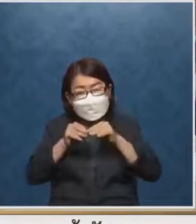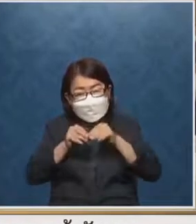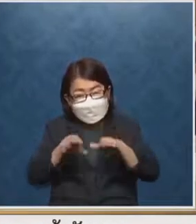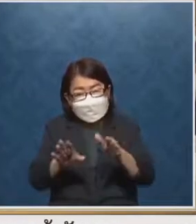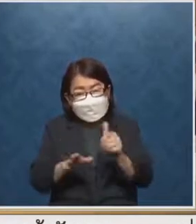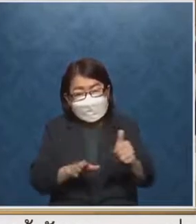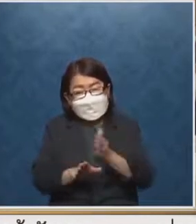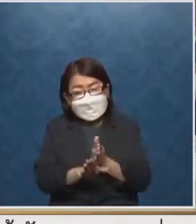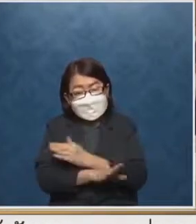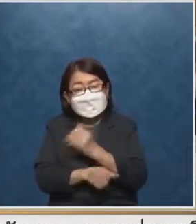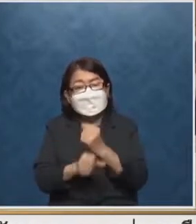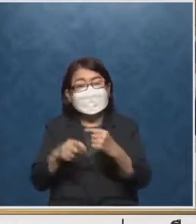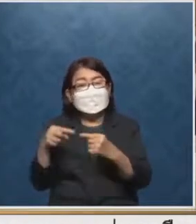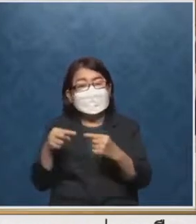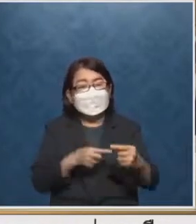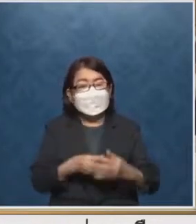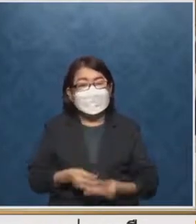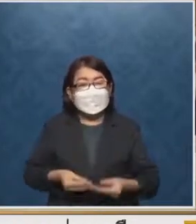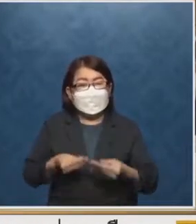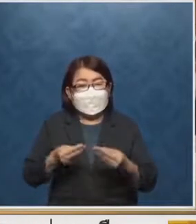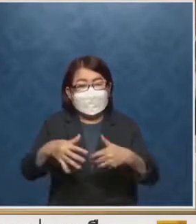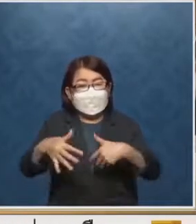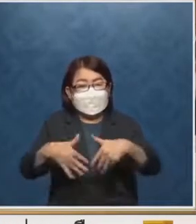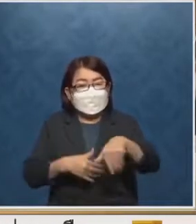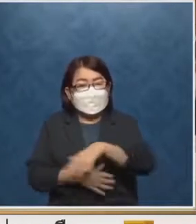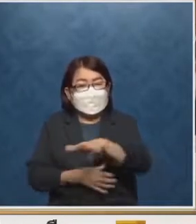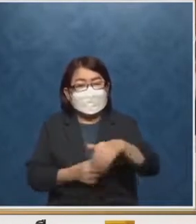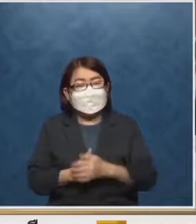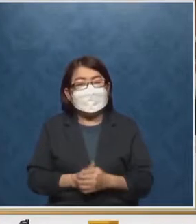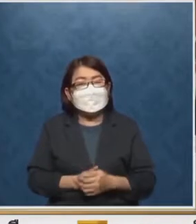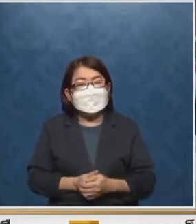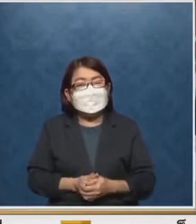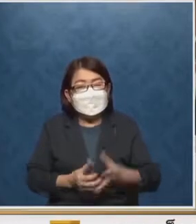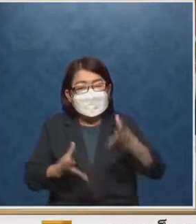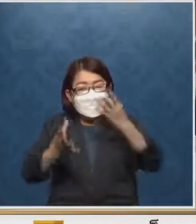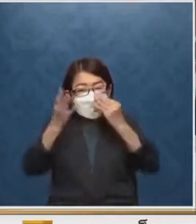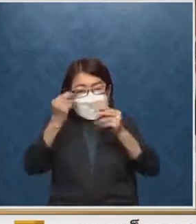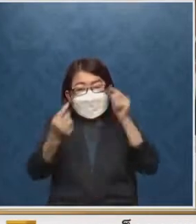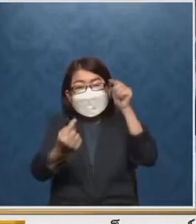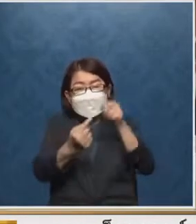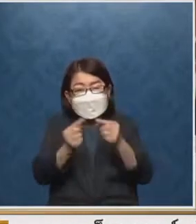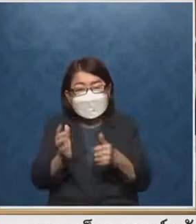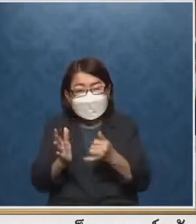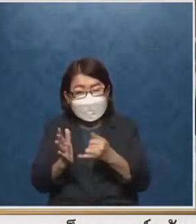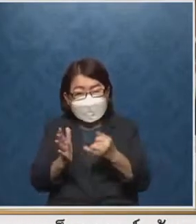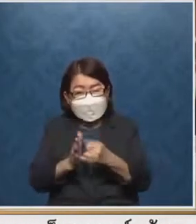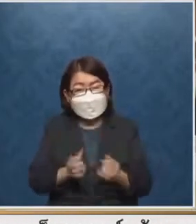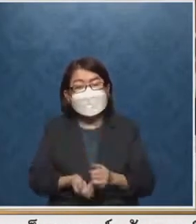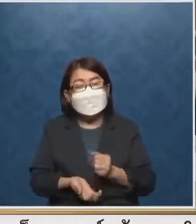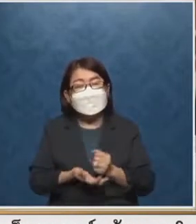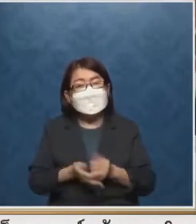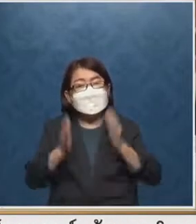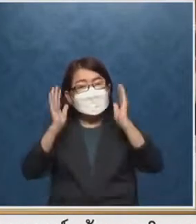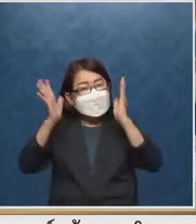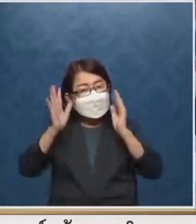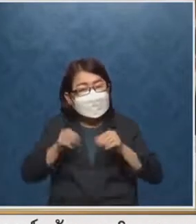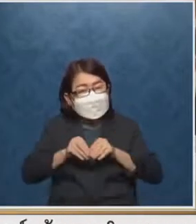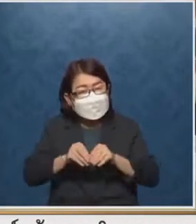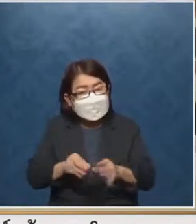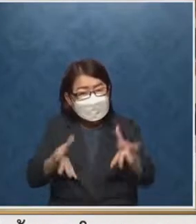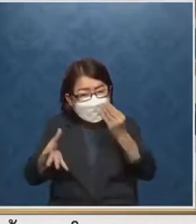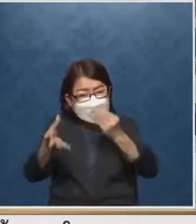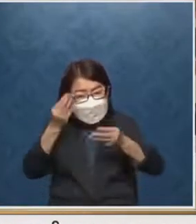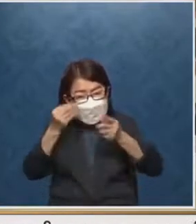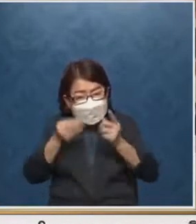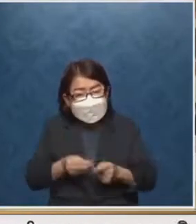าก่อนทั้งนี้เพื่อให้ประชาชนได้เข้าถึงมากขึ้นการรณรงค์ส่งเสริมการรู้เท่าทันสื่